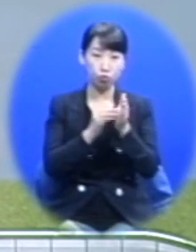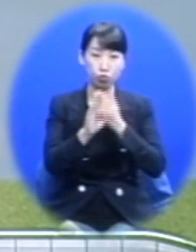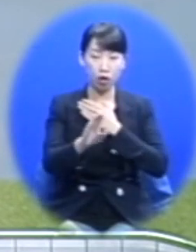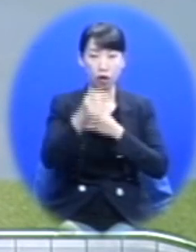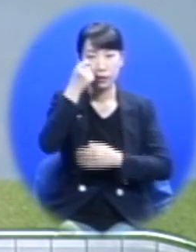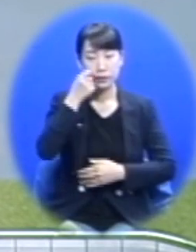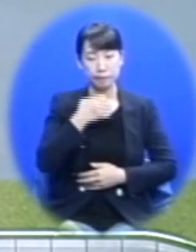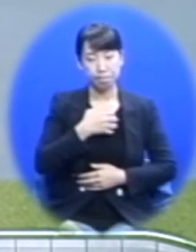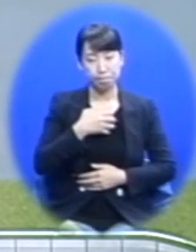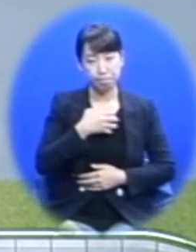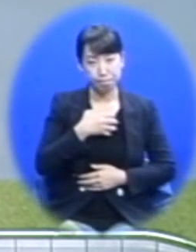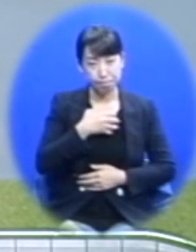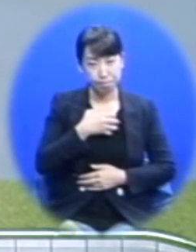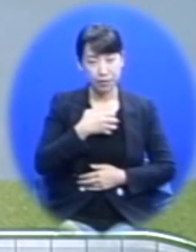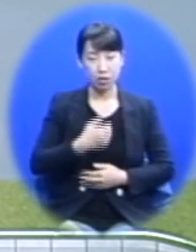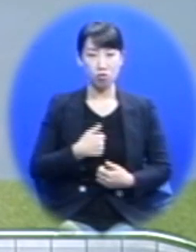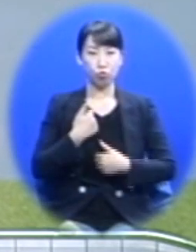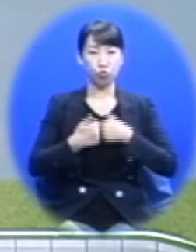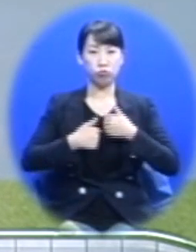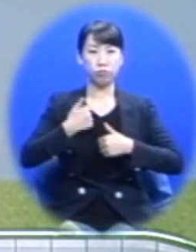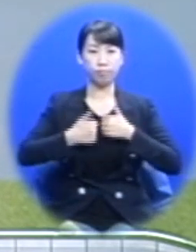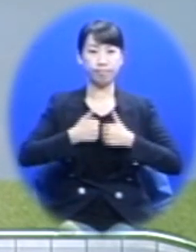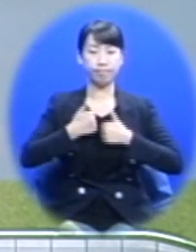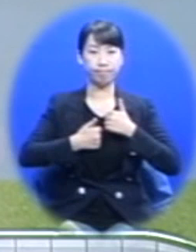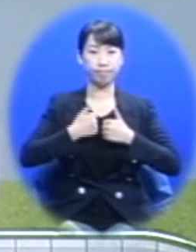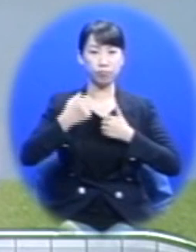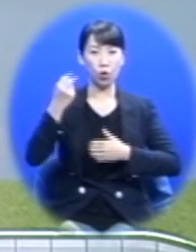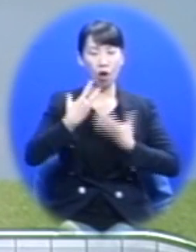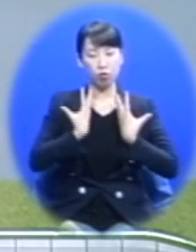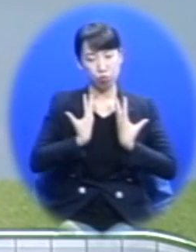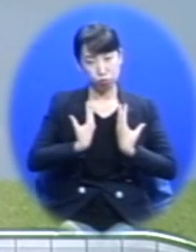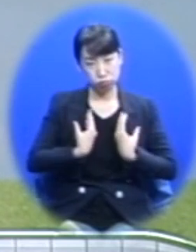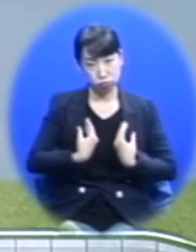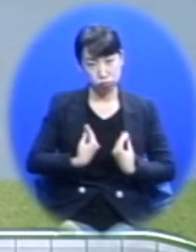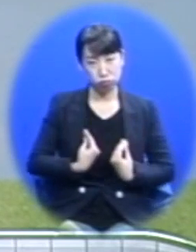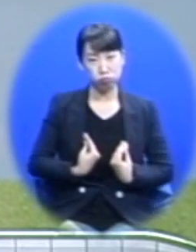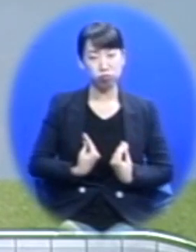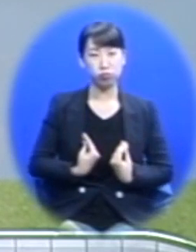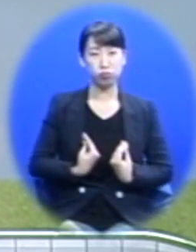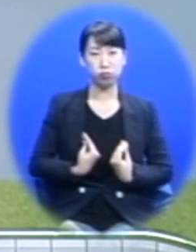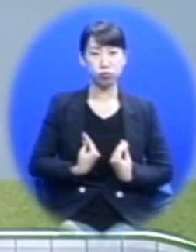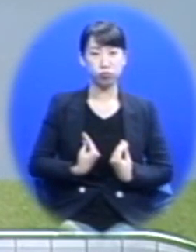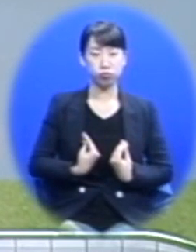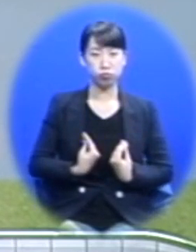슬퍼하고 그리고 그로 인해서 분노하고 또 그것 때문에 좌절하고